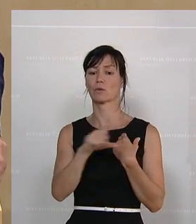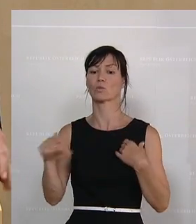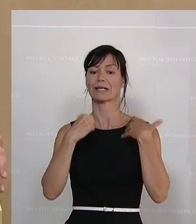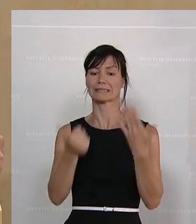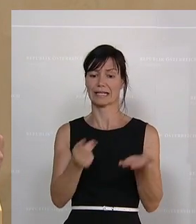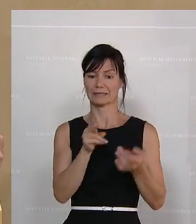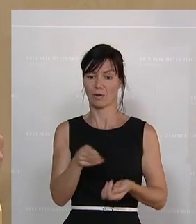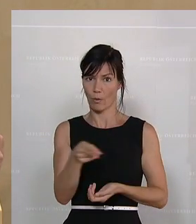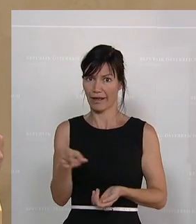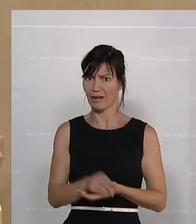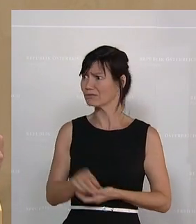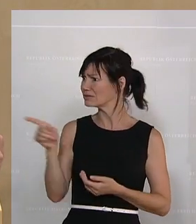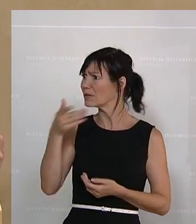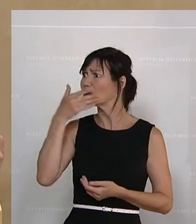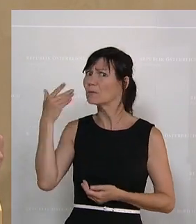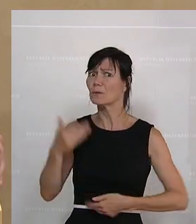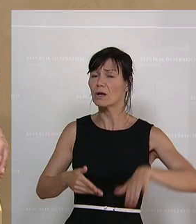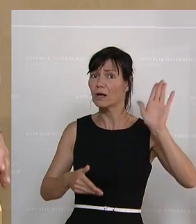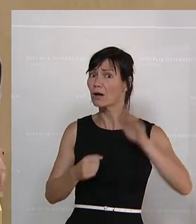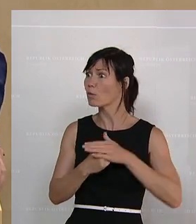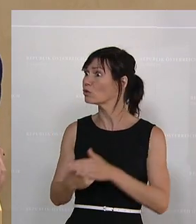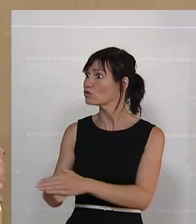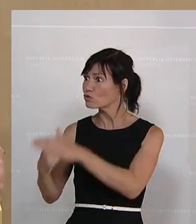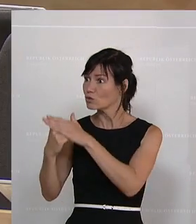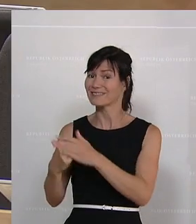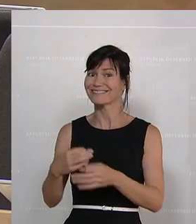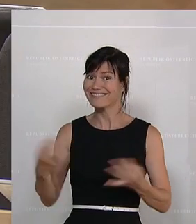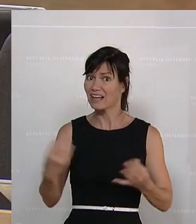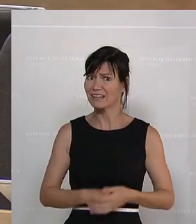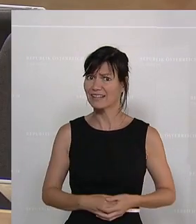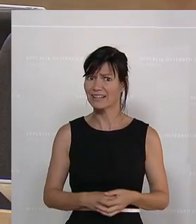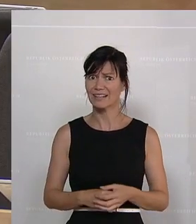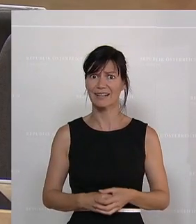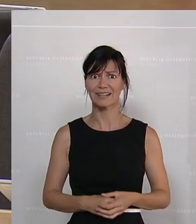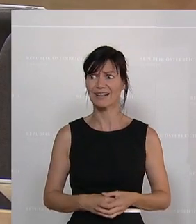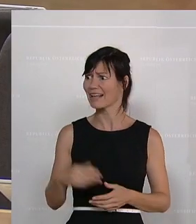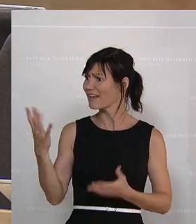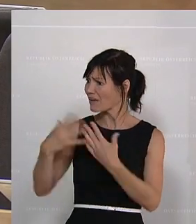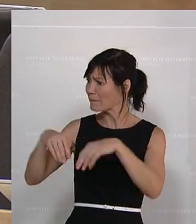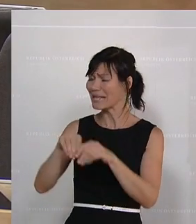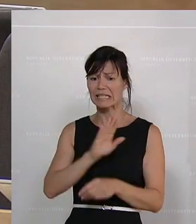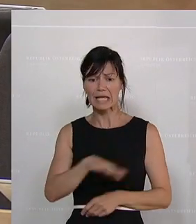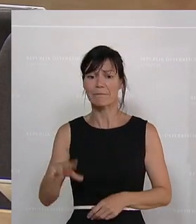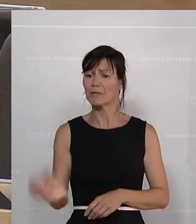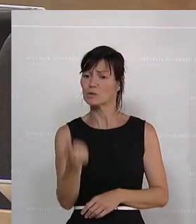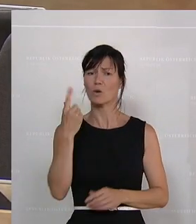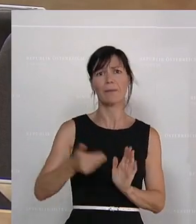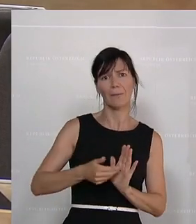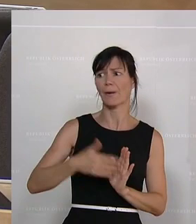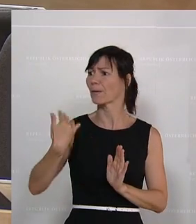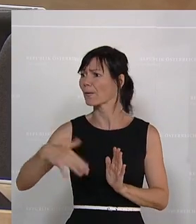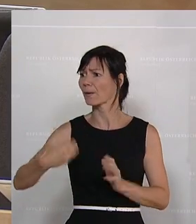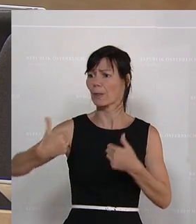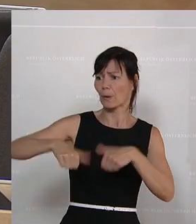da stimmen sie nicht mit und dort gingen sie mit familie mit kindern die besonders unter druck